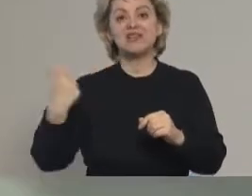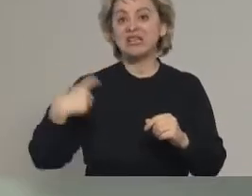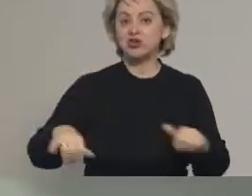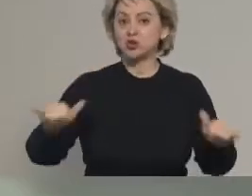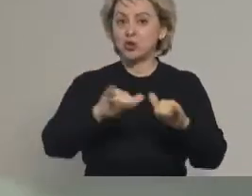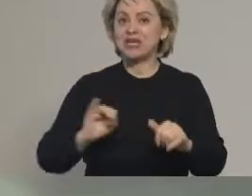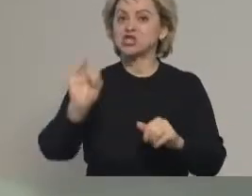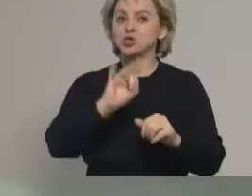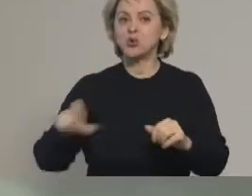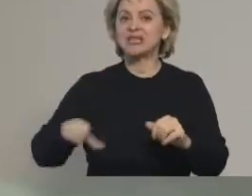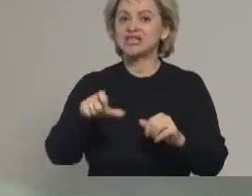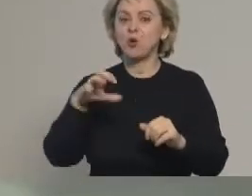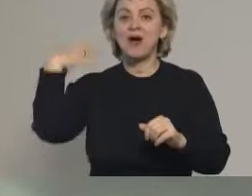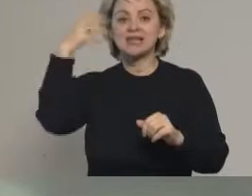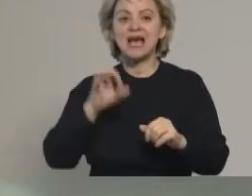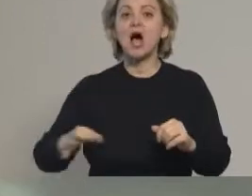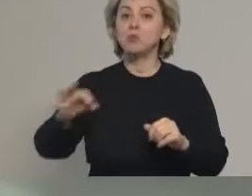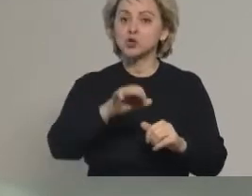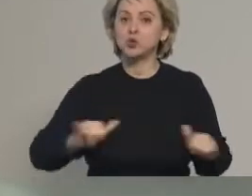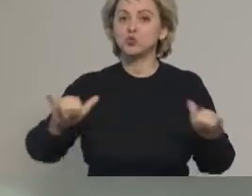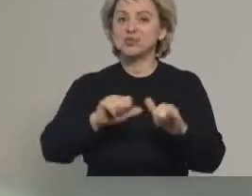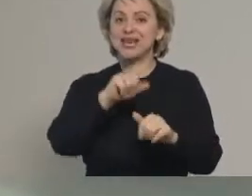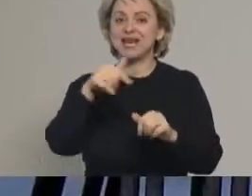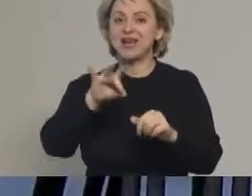музей истории Донского казачества и областной музей